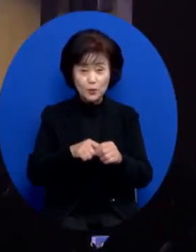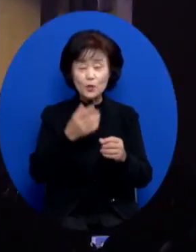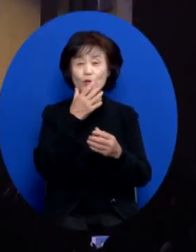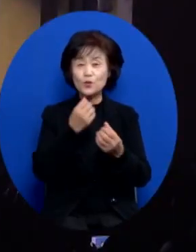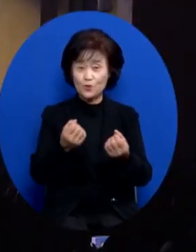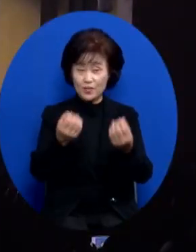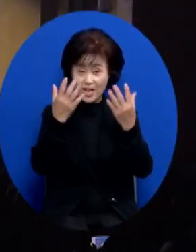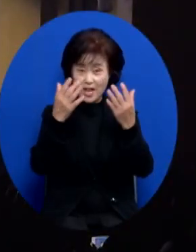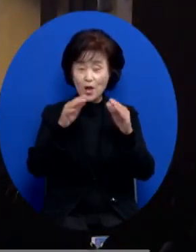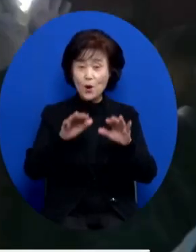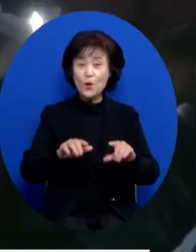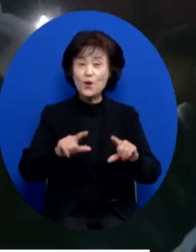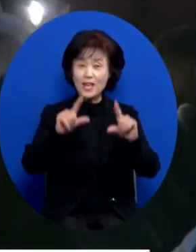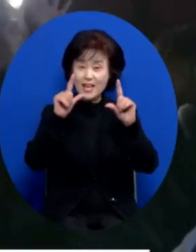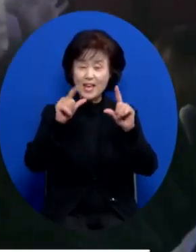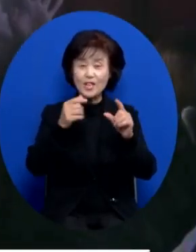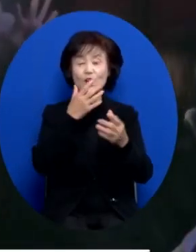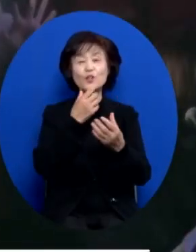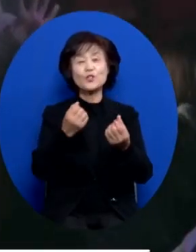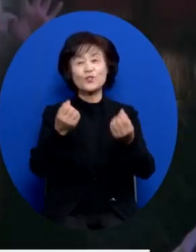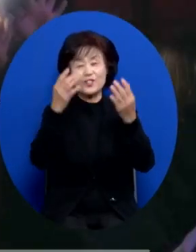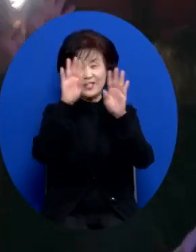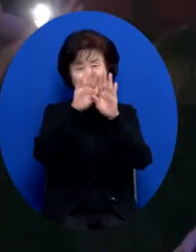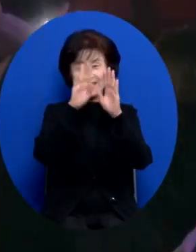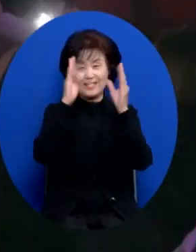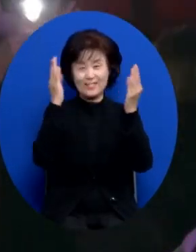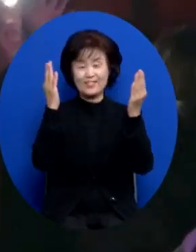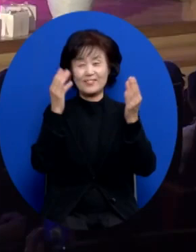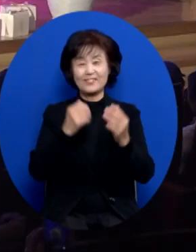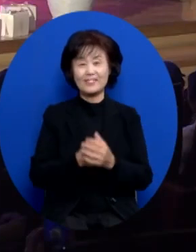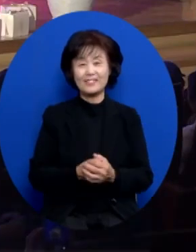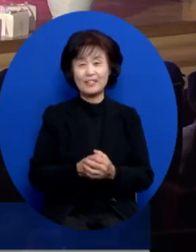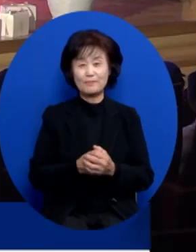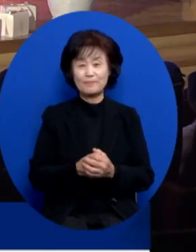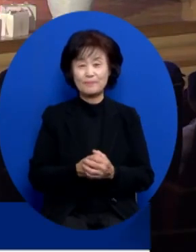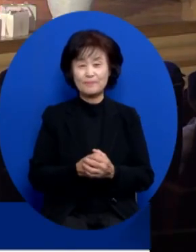올해도 학생들의 호응 속에 축제가 열렸습니다.